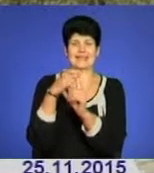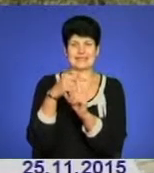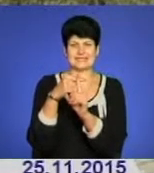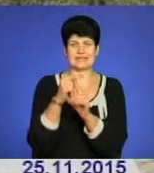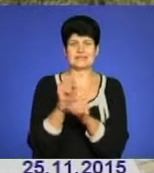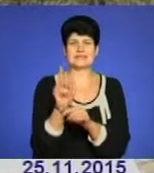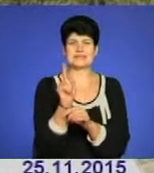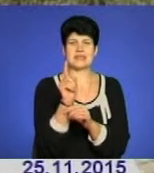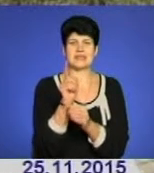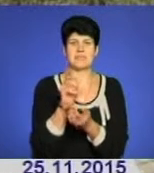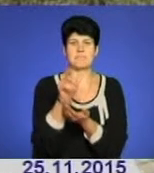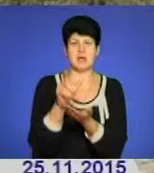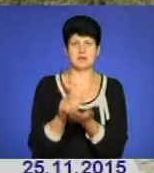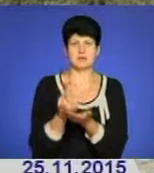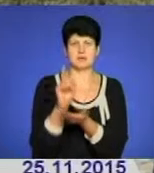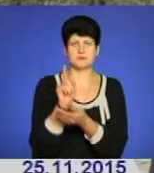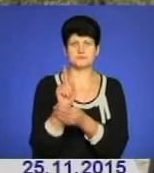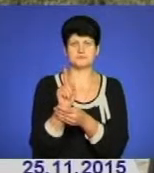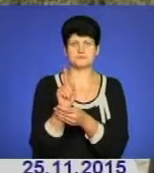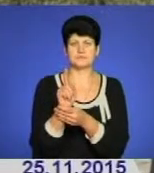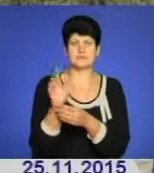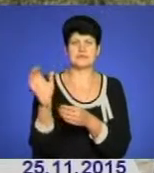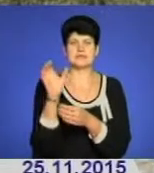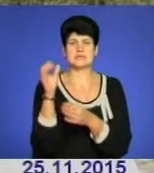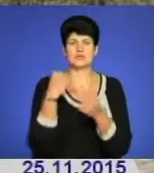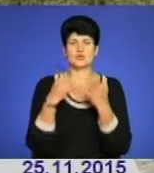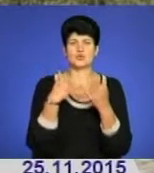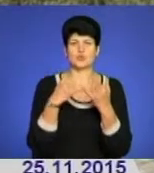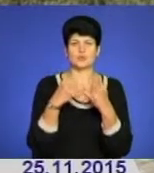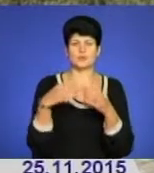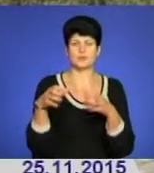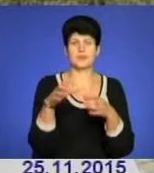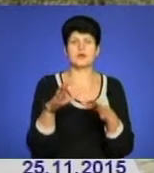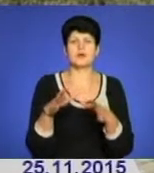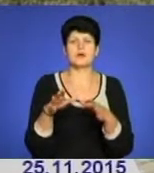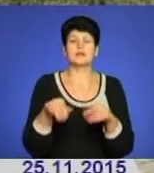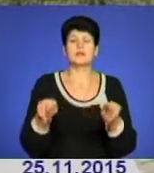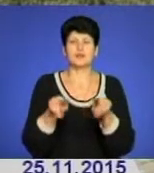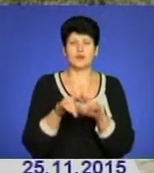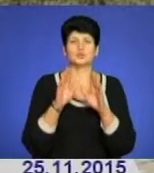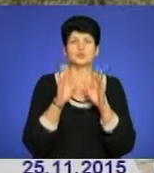лампадками, з синьо-жовтою стрічкою, символічно також буде,